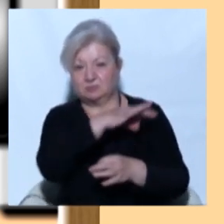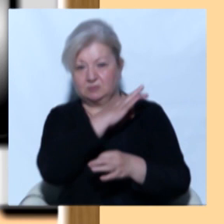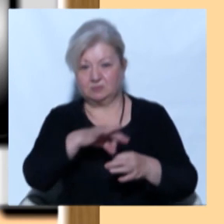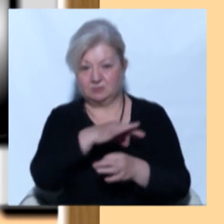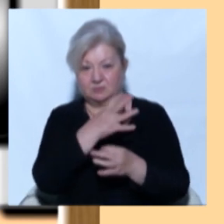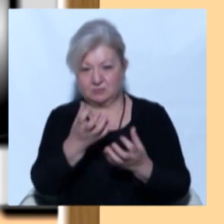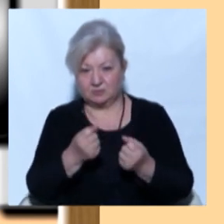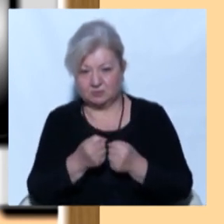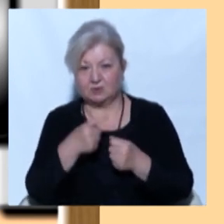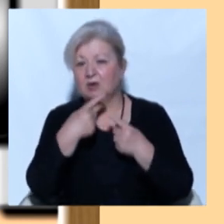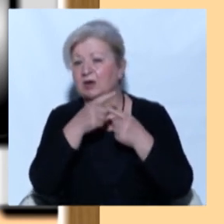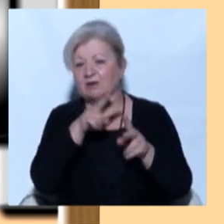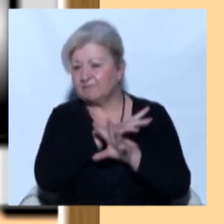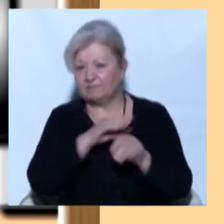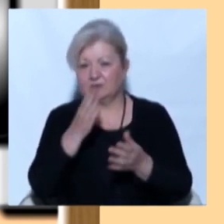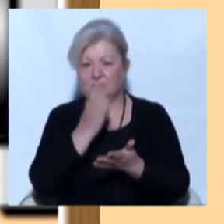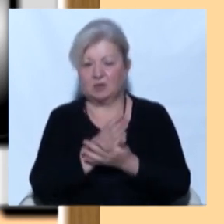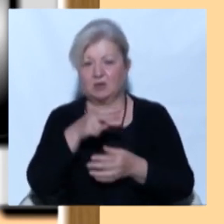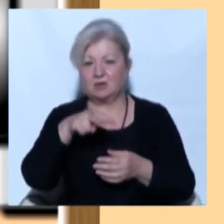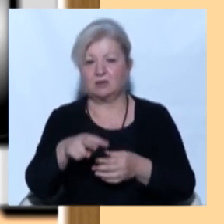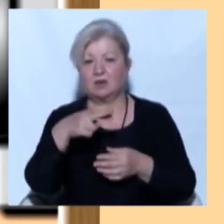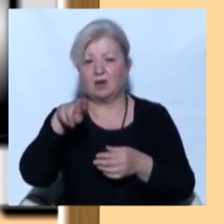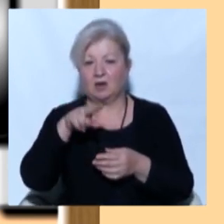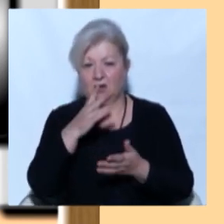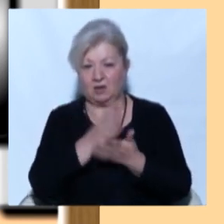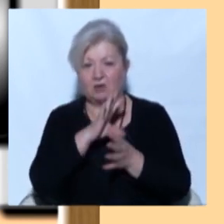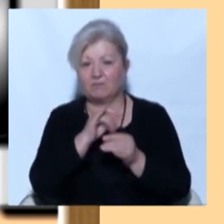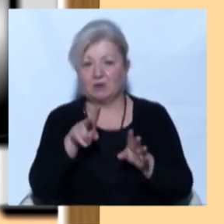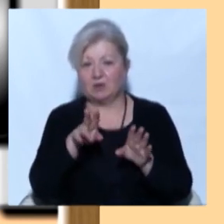ყველა ლა არის. ყველა ერთი და იგივე სიხშირის არის.